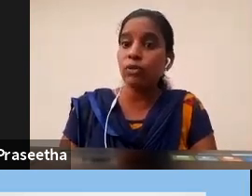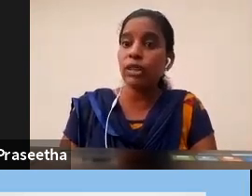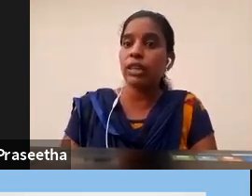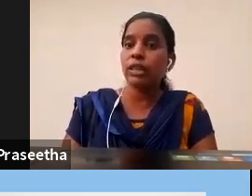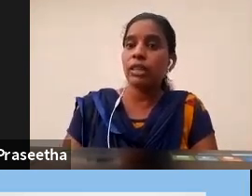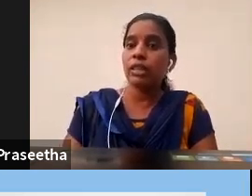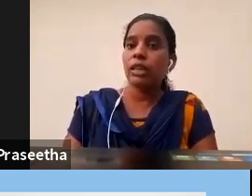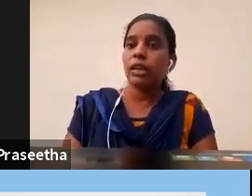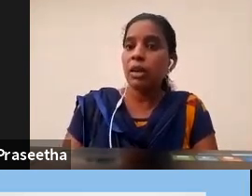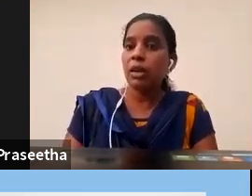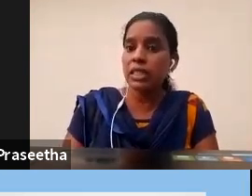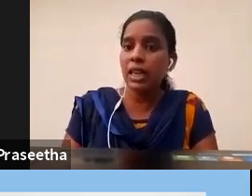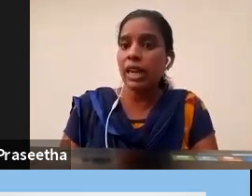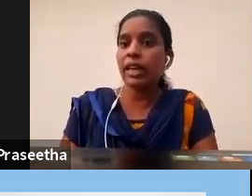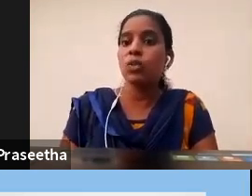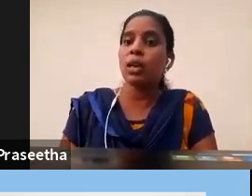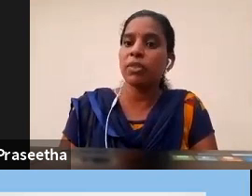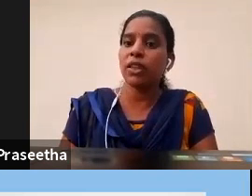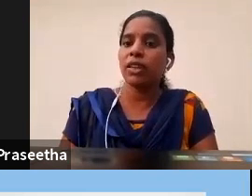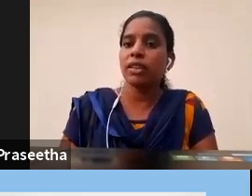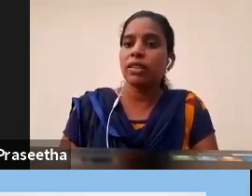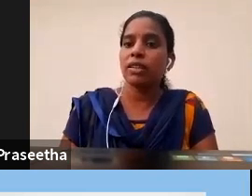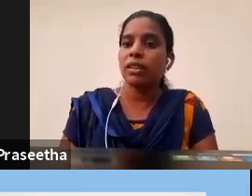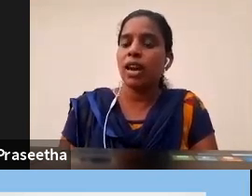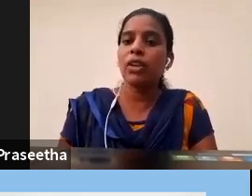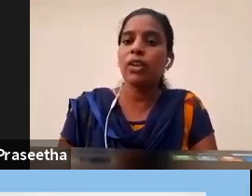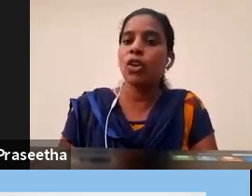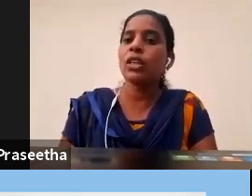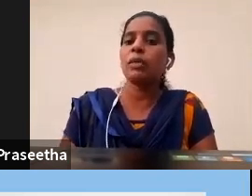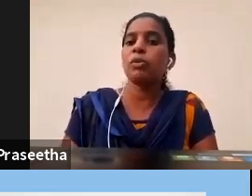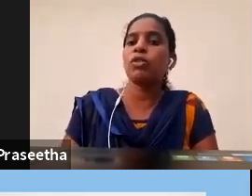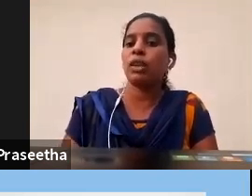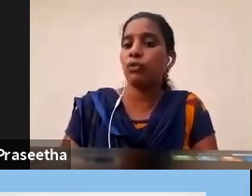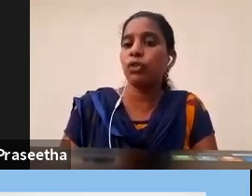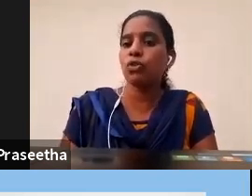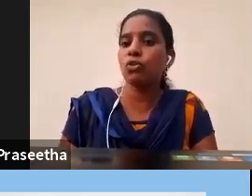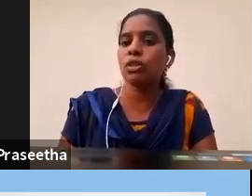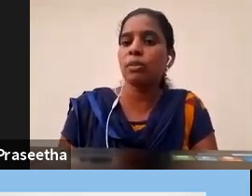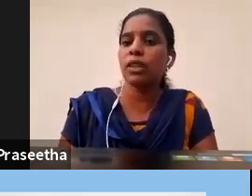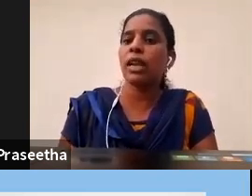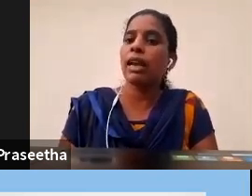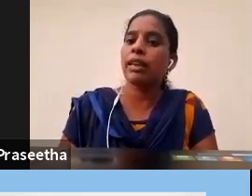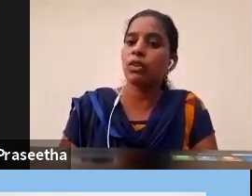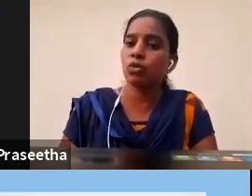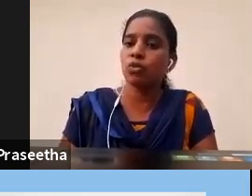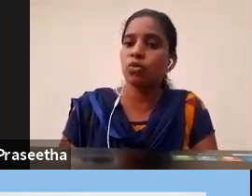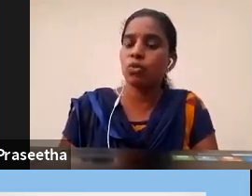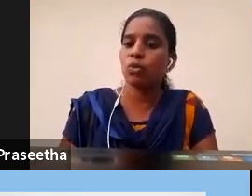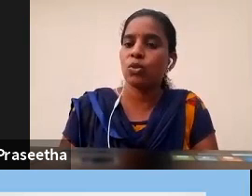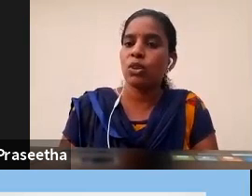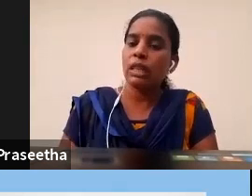ഐ കാനോട്ട് ഡു എവറിത്തിങ് ബട്ട് സ്റ്റിൽ ഐ ക്യാൻ ഡു സംതിങ് ഐ വിൽ നോട്ട് റിഫ്യൂസ് ടു ഡു സംതിങ് ഐ ക്യാൻ